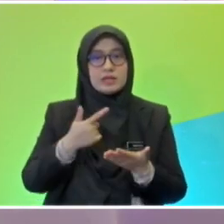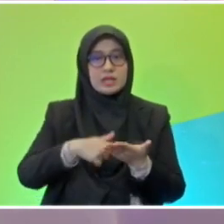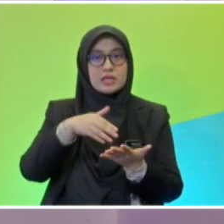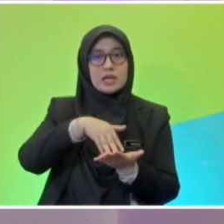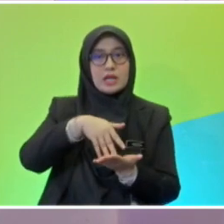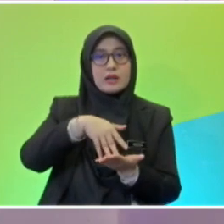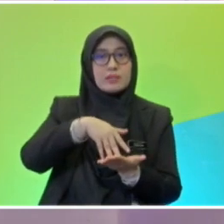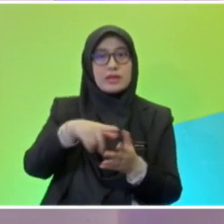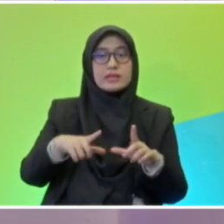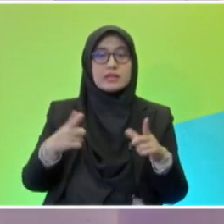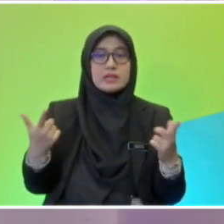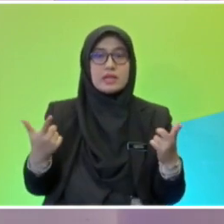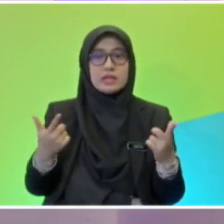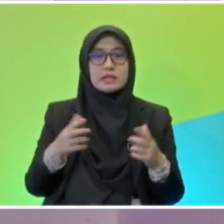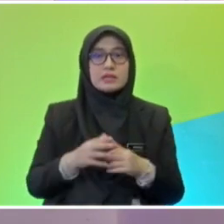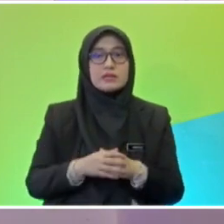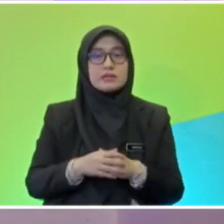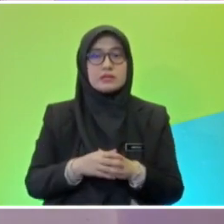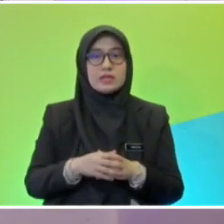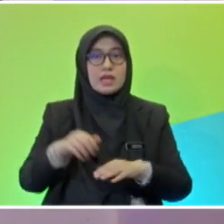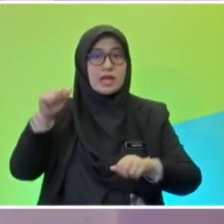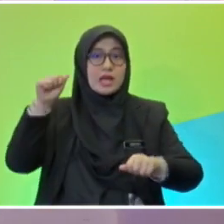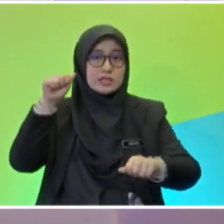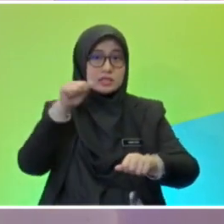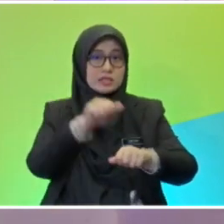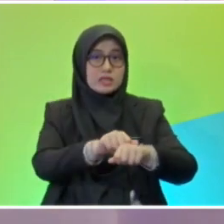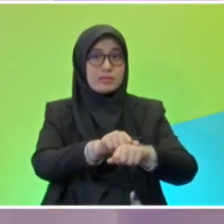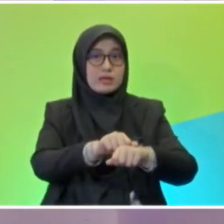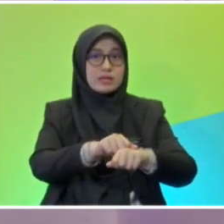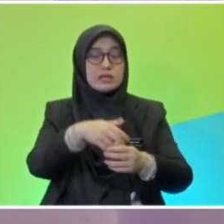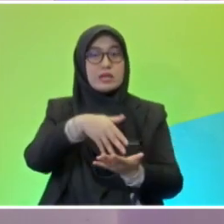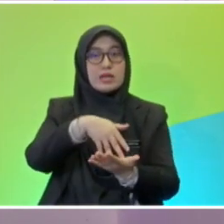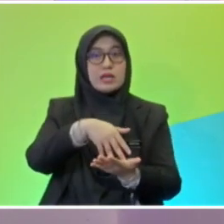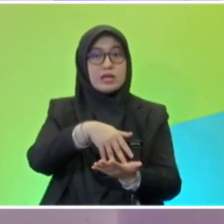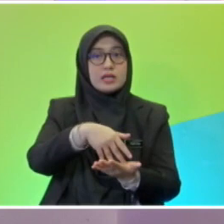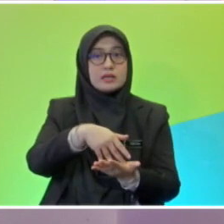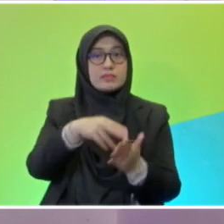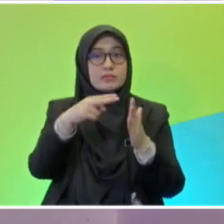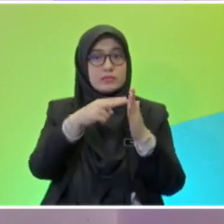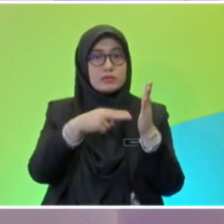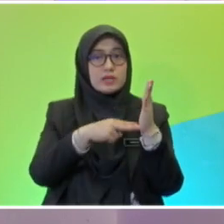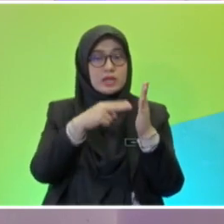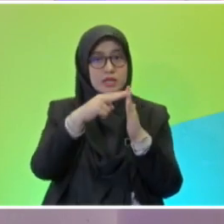seterusnya ancaman perundangan barat kita juga perundangan